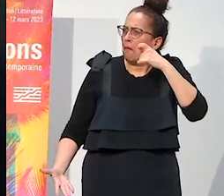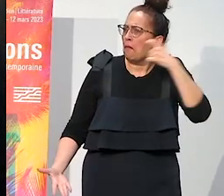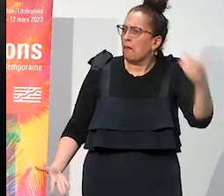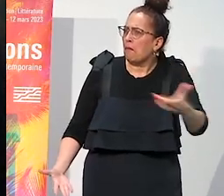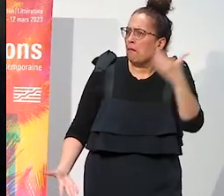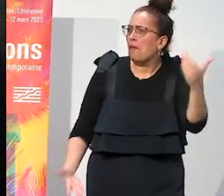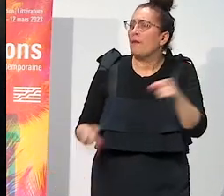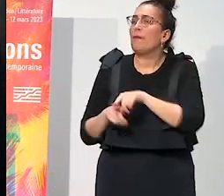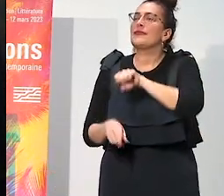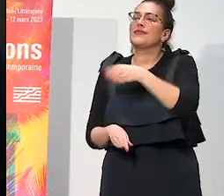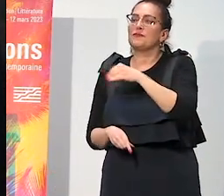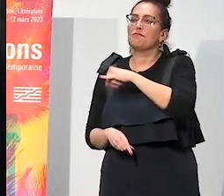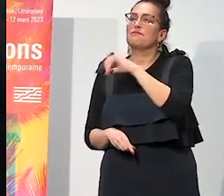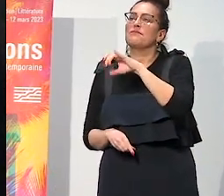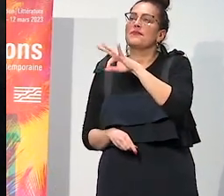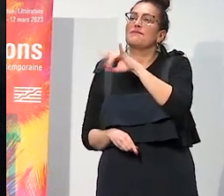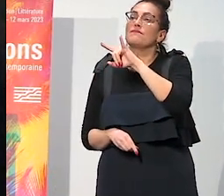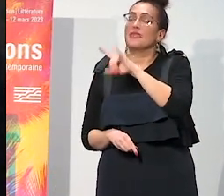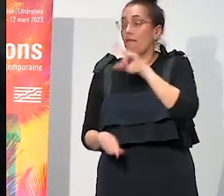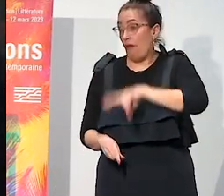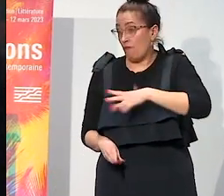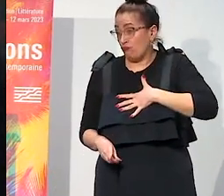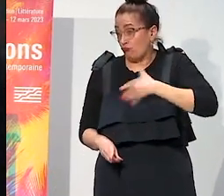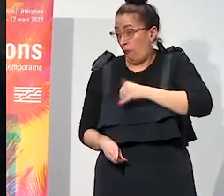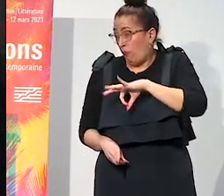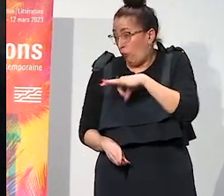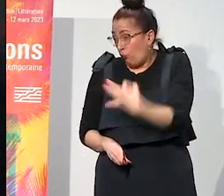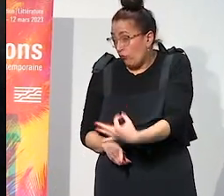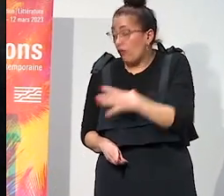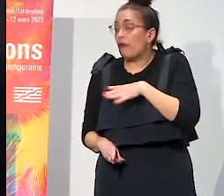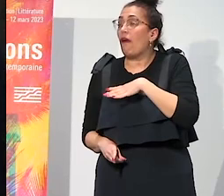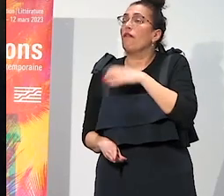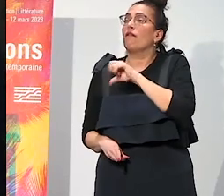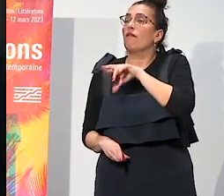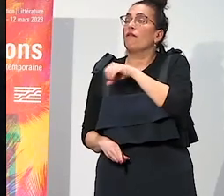Zadie Smith. Vraiment beaucoup. Joyce Carol Oates.